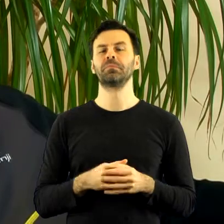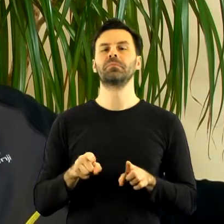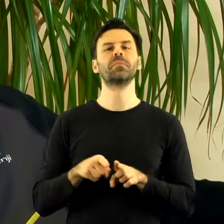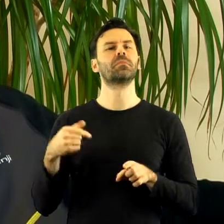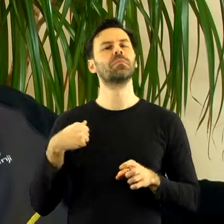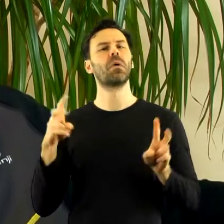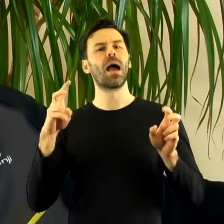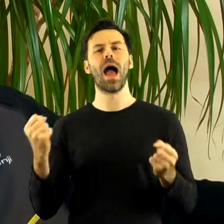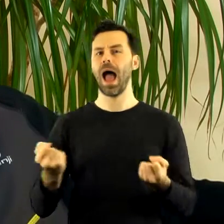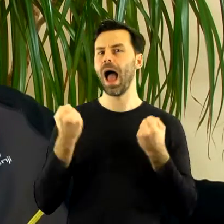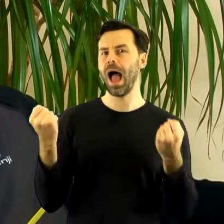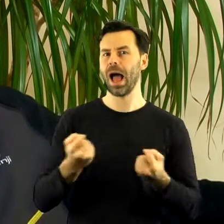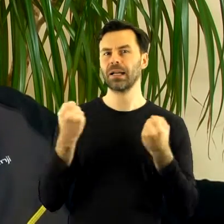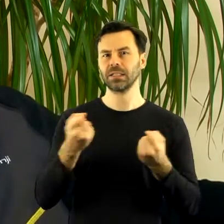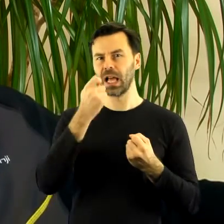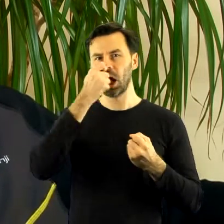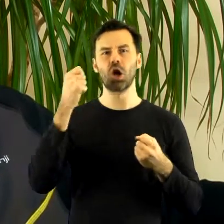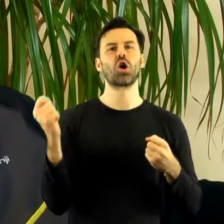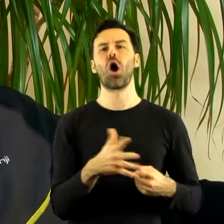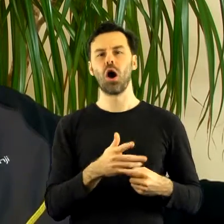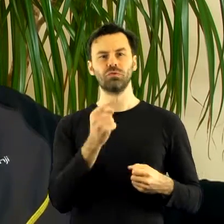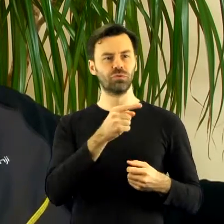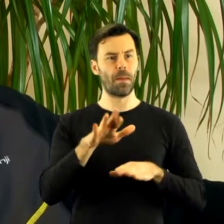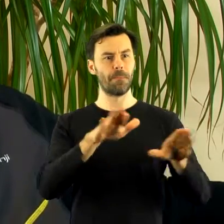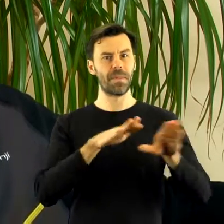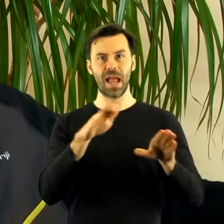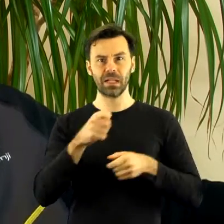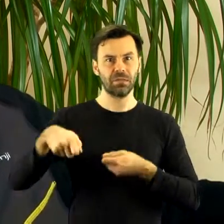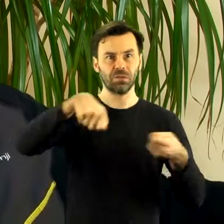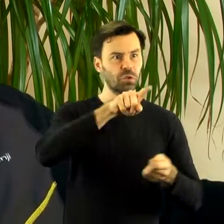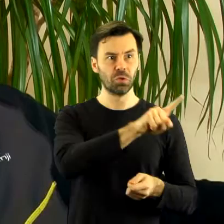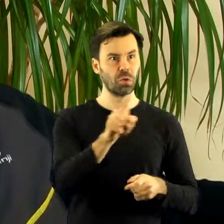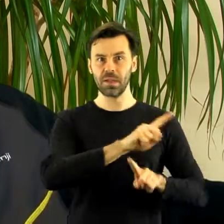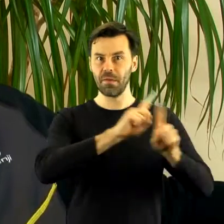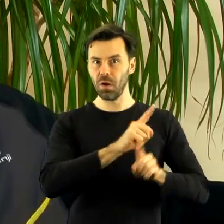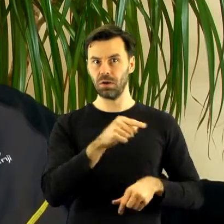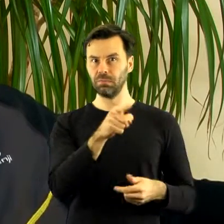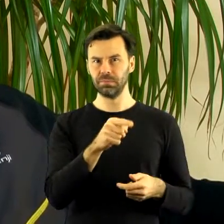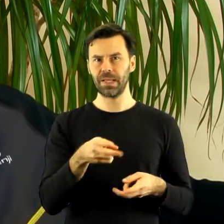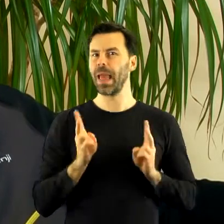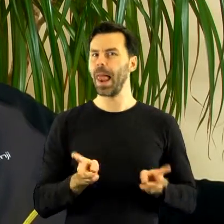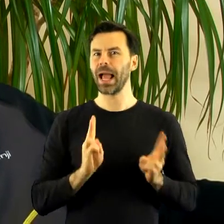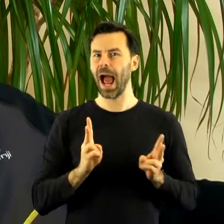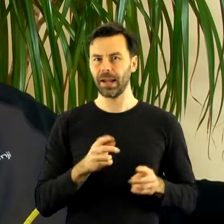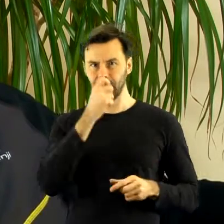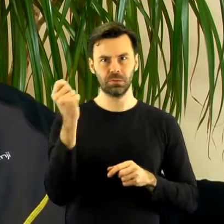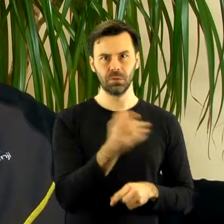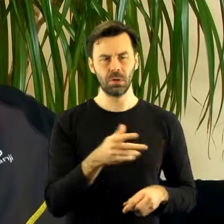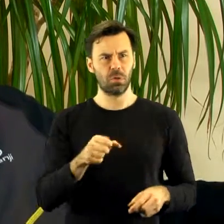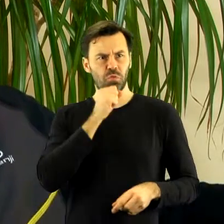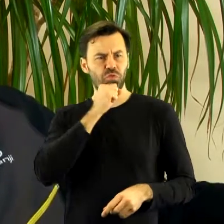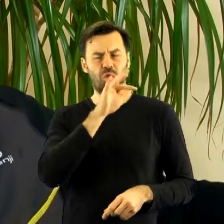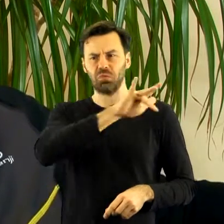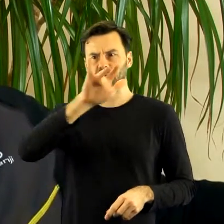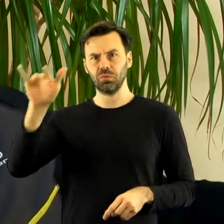przeprowadziłem taką akcję dotyczącą nielegalnych wysypisk na terenie gminy. Po prostu tych wysypisk było bardzo dużo.